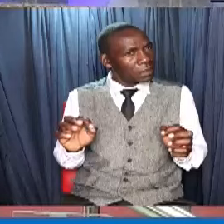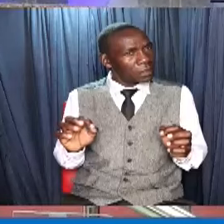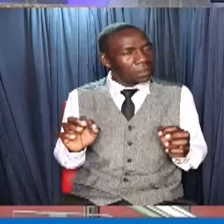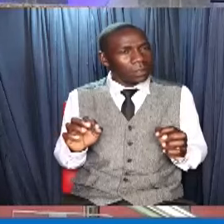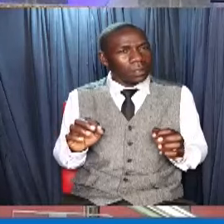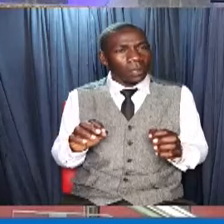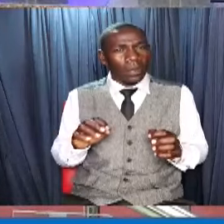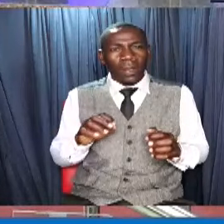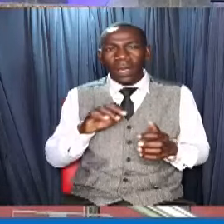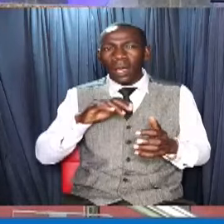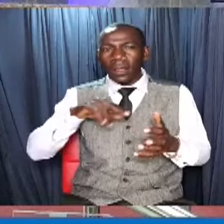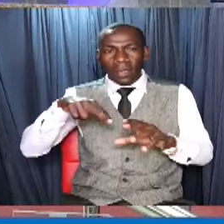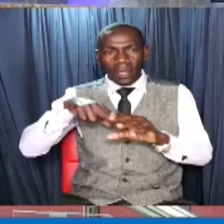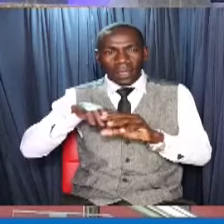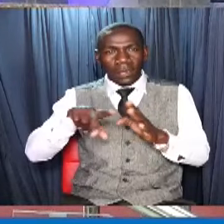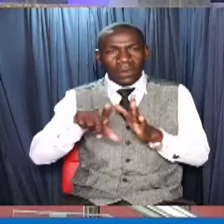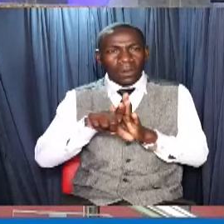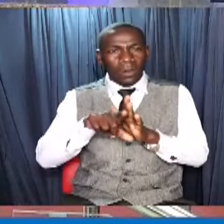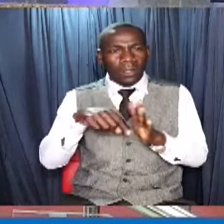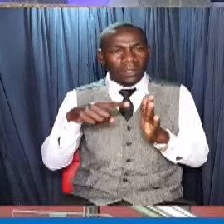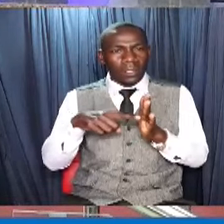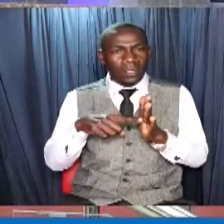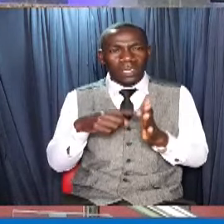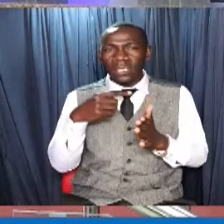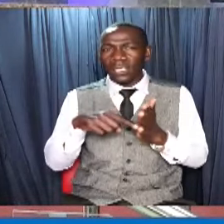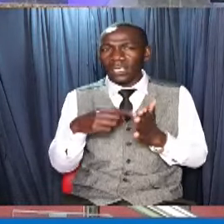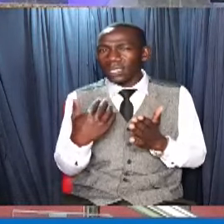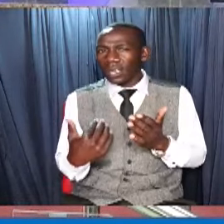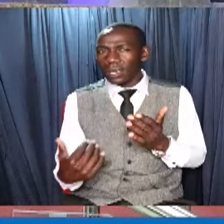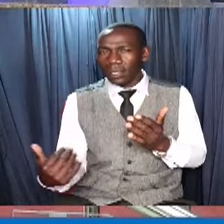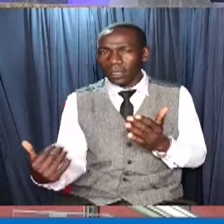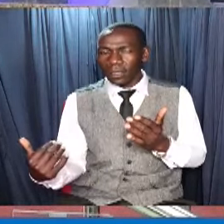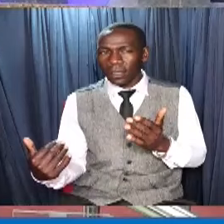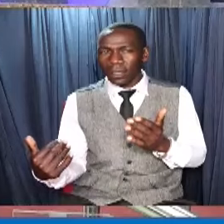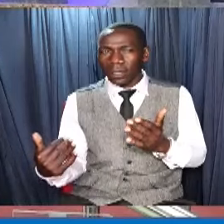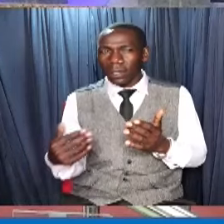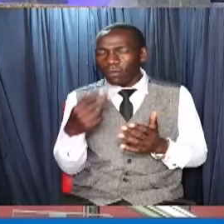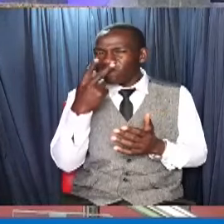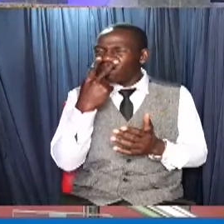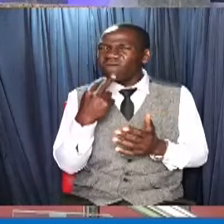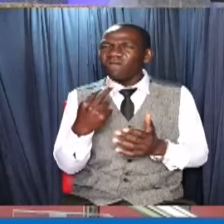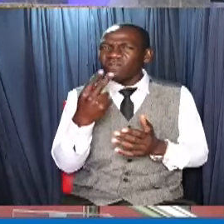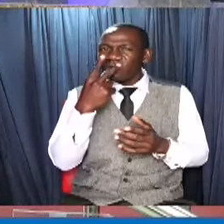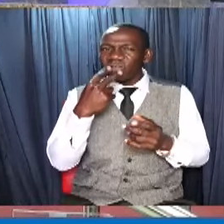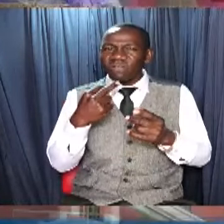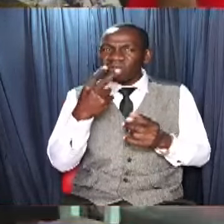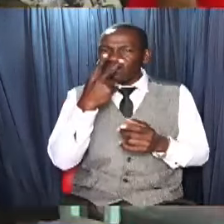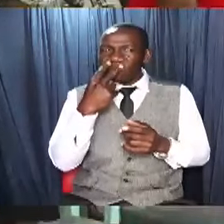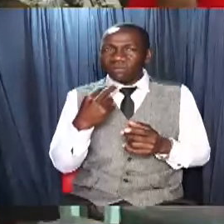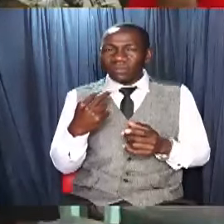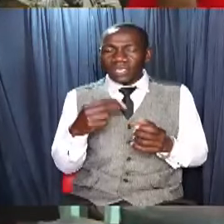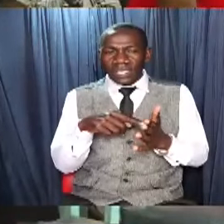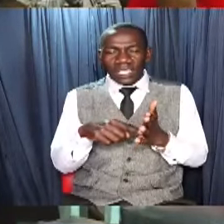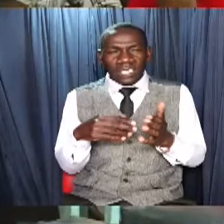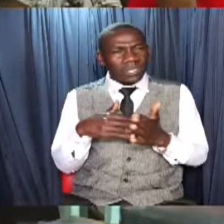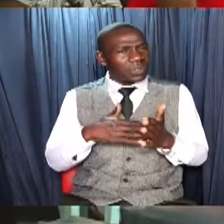Mukaza mwana huyu. This in-law. Au mwana huyu. Or this child. Ambaye homa hili. That this. Au dhaifu